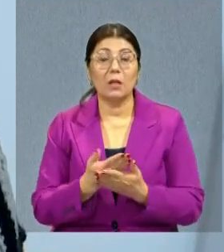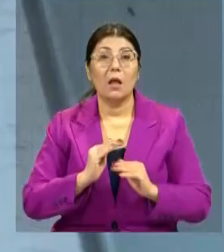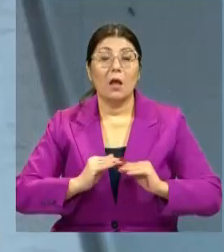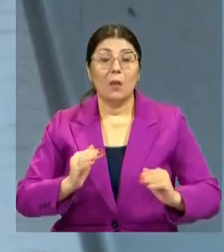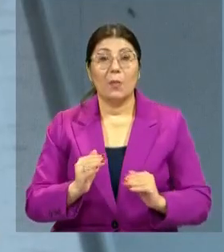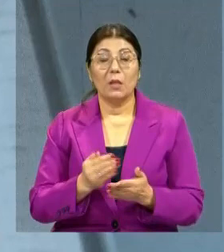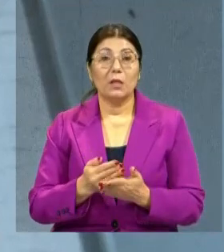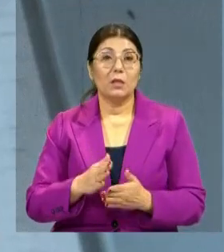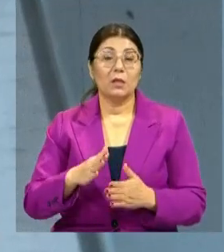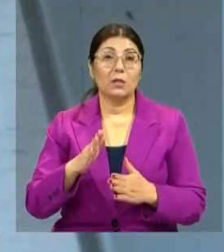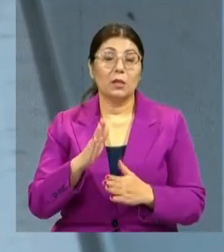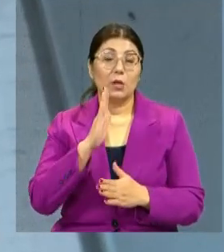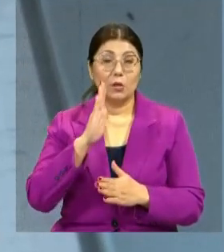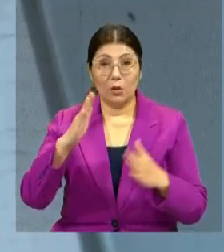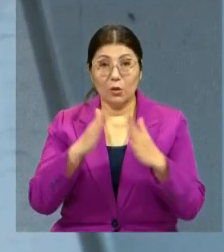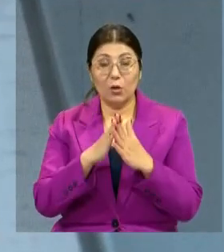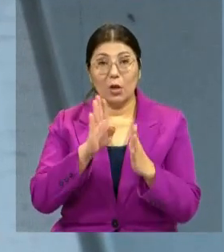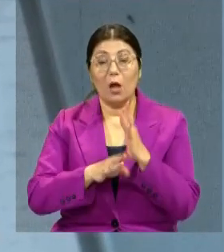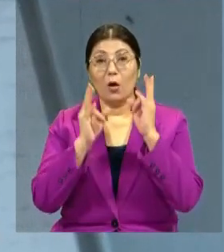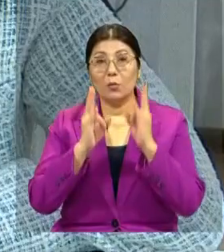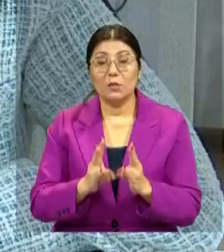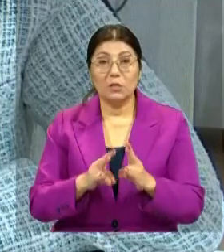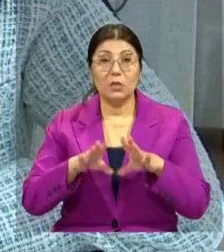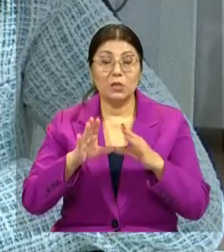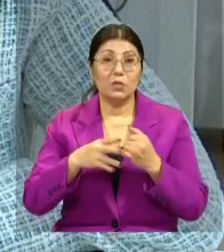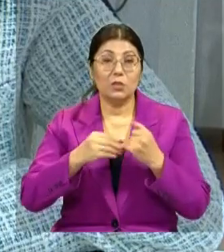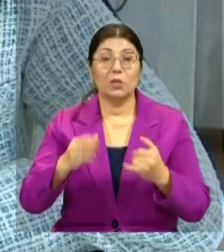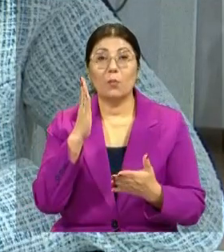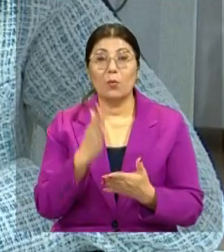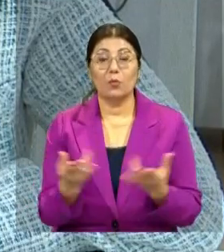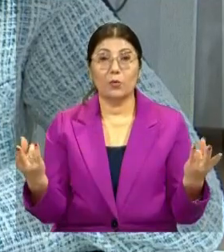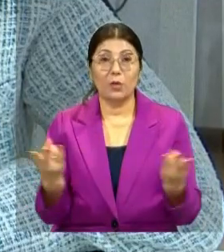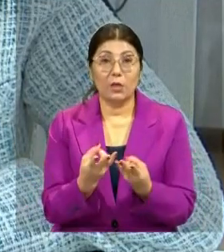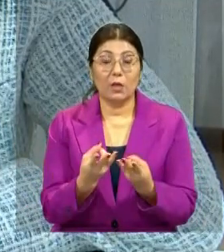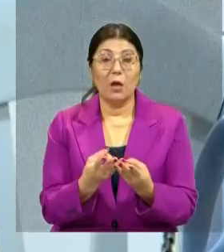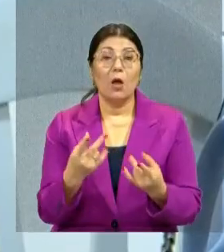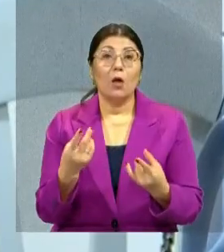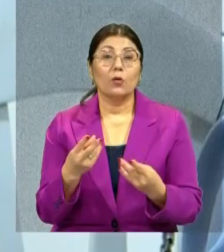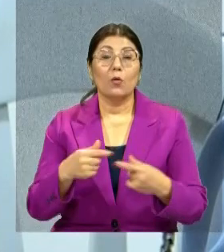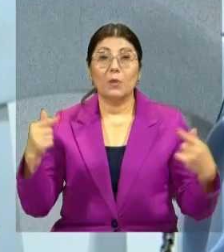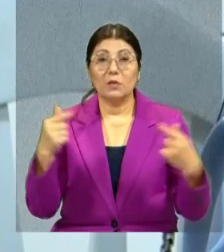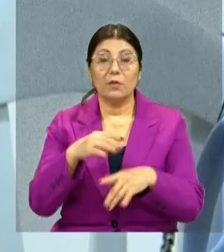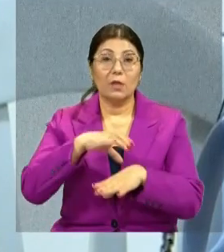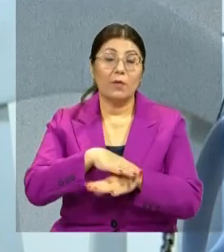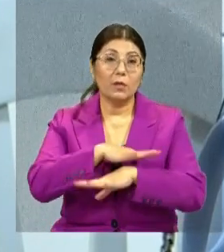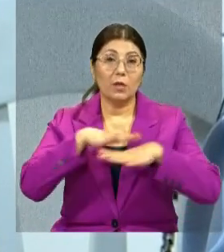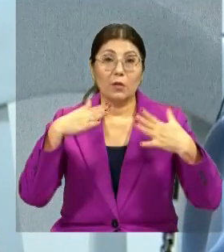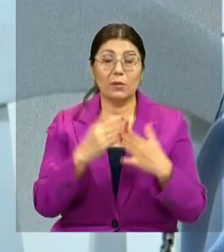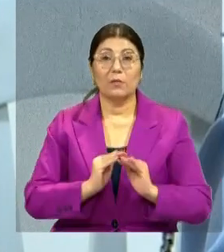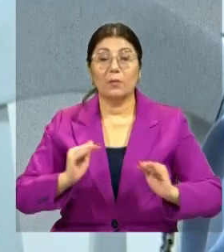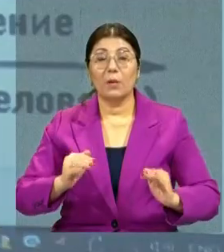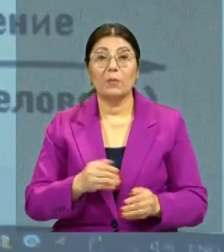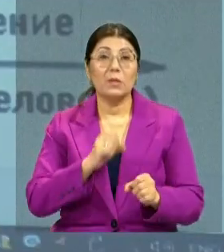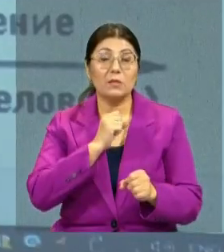үйі әрқашан ең қауіпсіз жер бола бермейтінін айғақтайтын фактілер ел арасында жиі кездеседі. Балаларға, әсіресе кішкентайларға